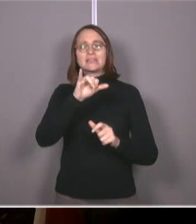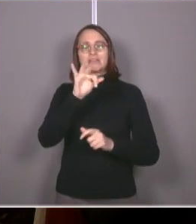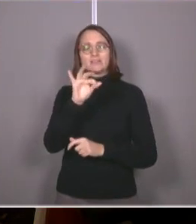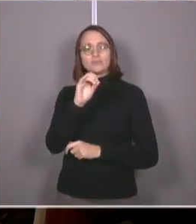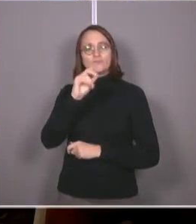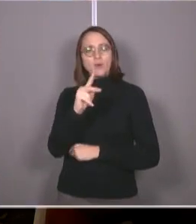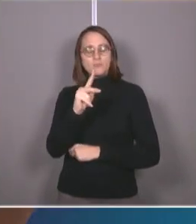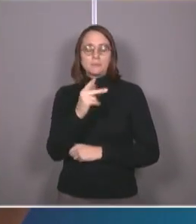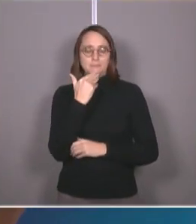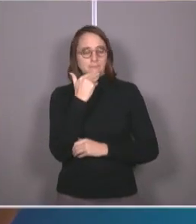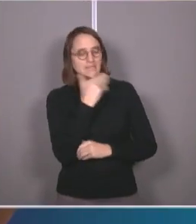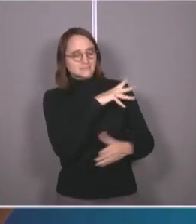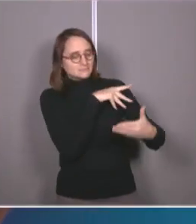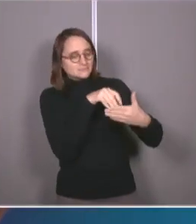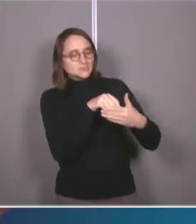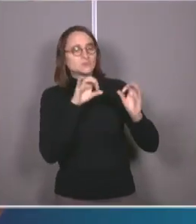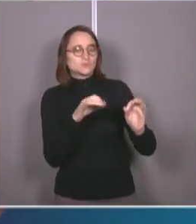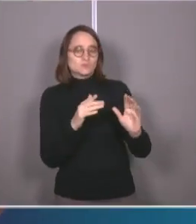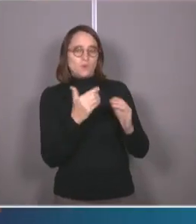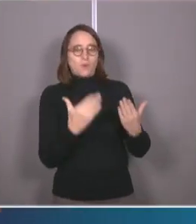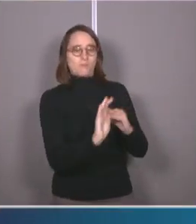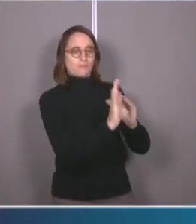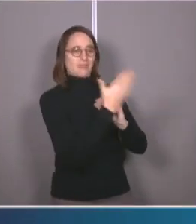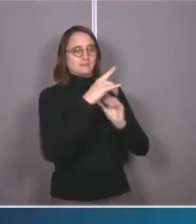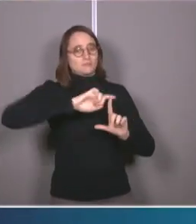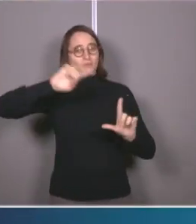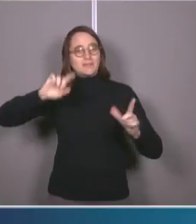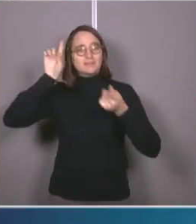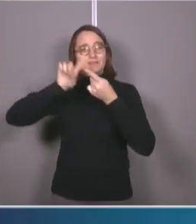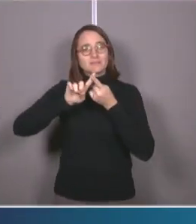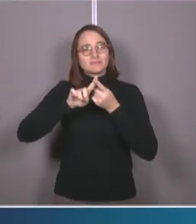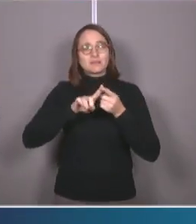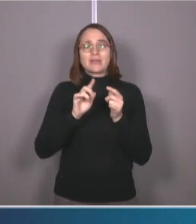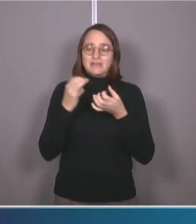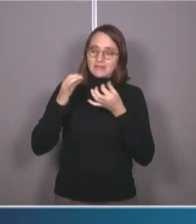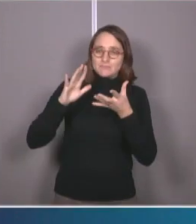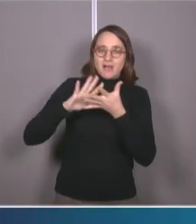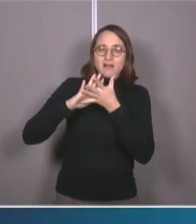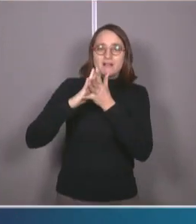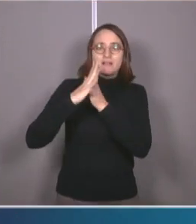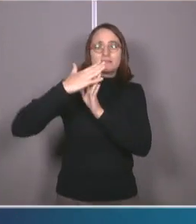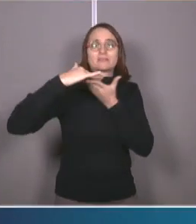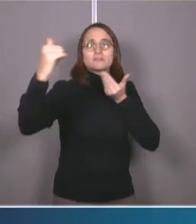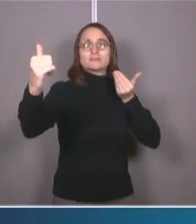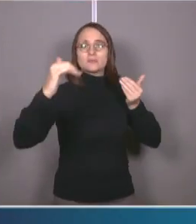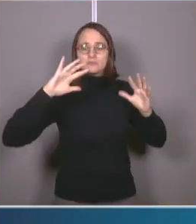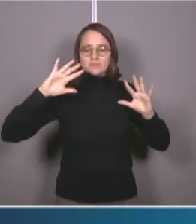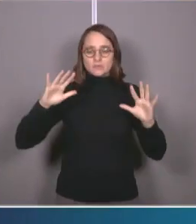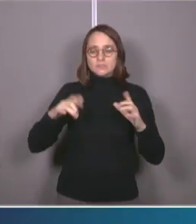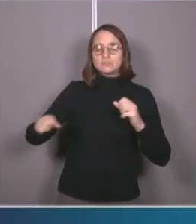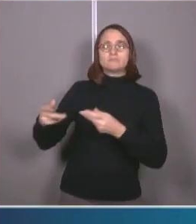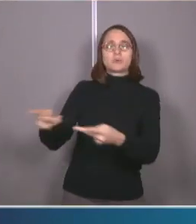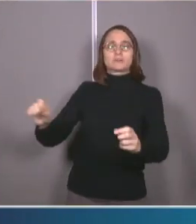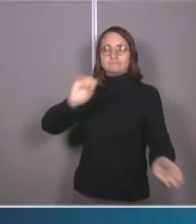nous aujourd'hui pour nous présenter, comme disait Boris, un sondage dédié à la transition climatique et comment est-elle perçue par le